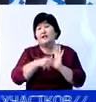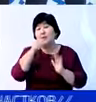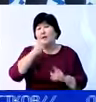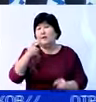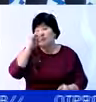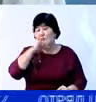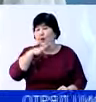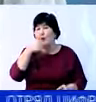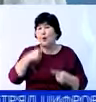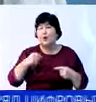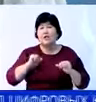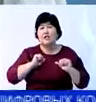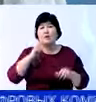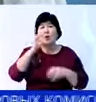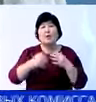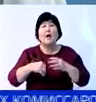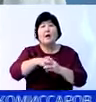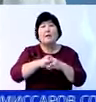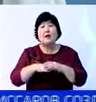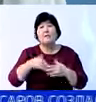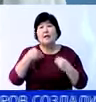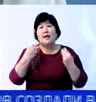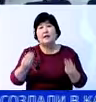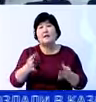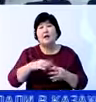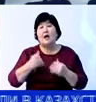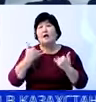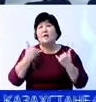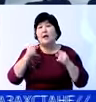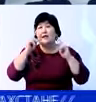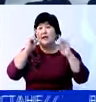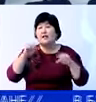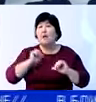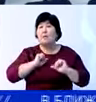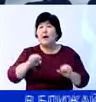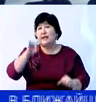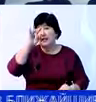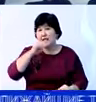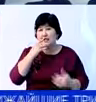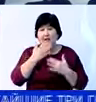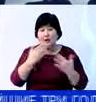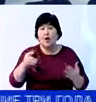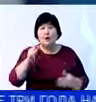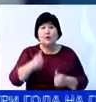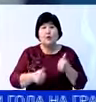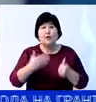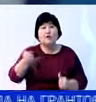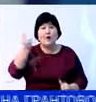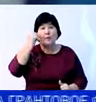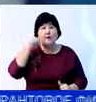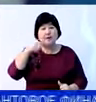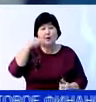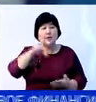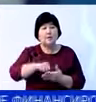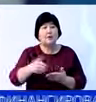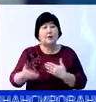казаху, многократному чемпиону мира по борьбе, было официально присвоено почетное звание «Батыр казахского народа». В турнире его памяти в этом году